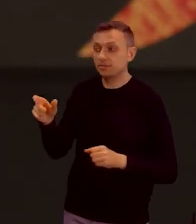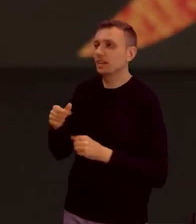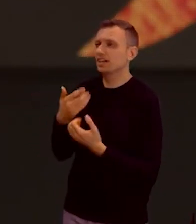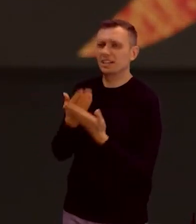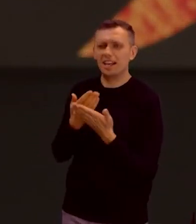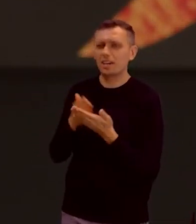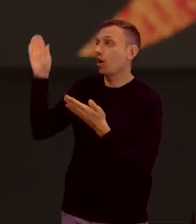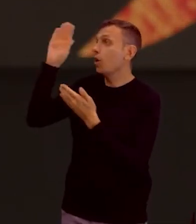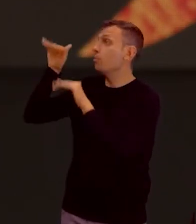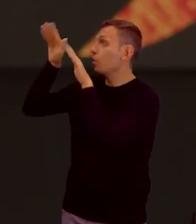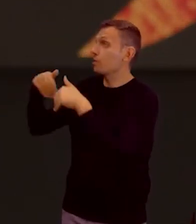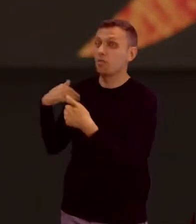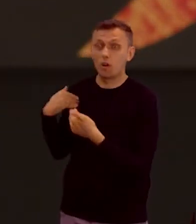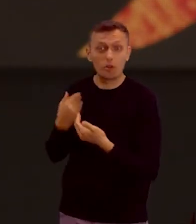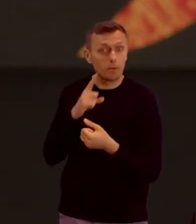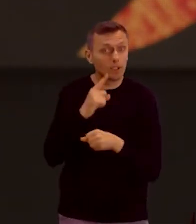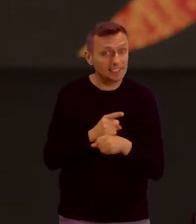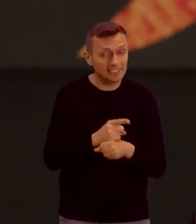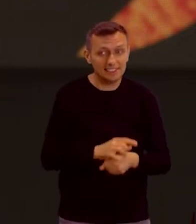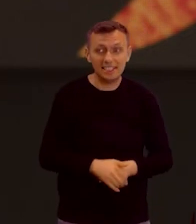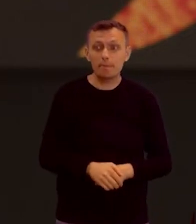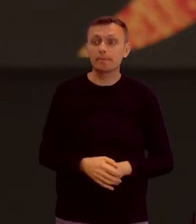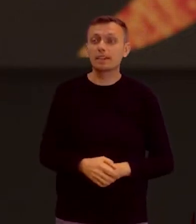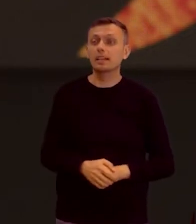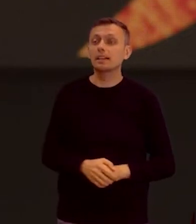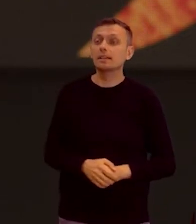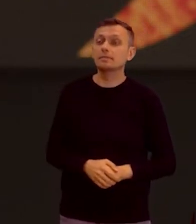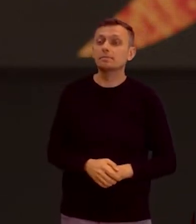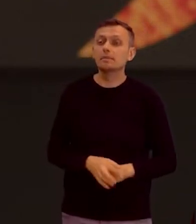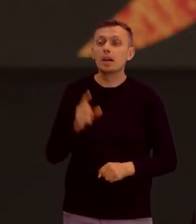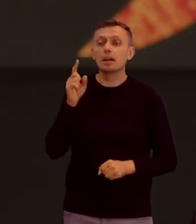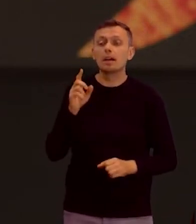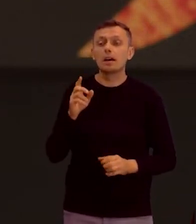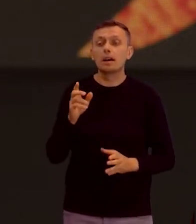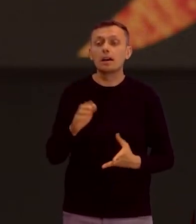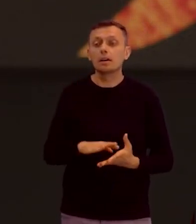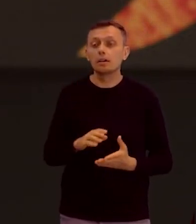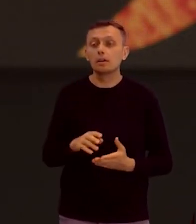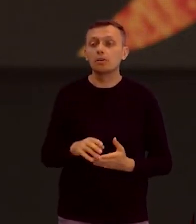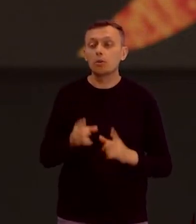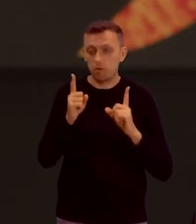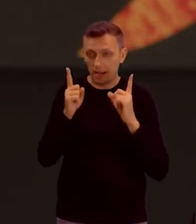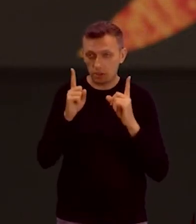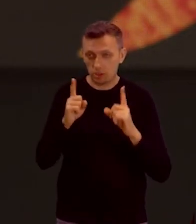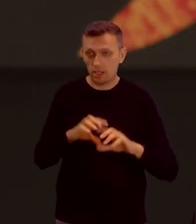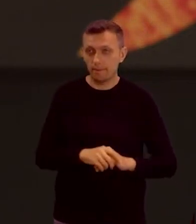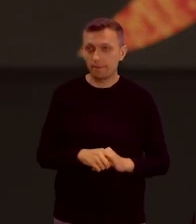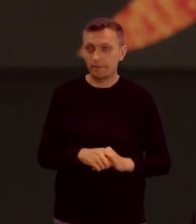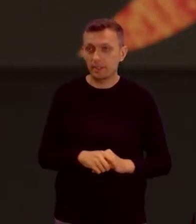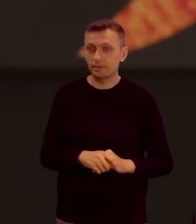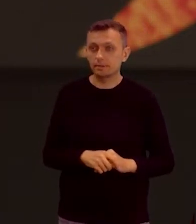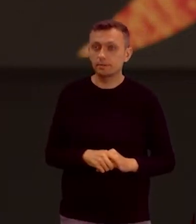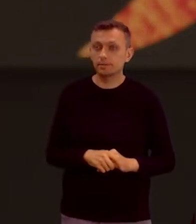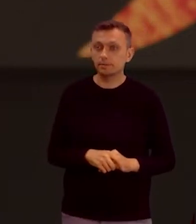osobistego przekonania. I posłuchajcie tego przekonania bardzo uważnie. Mogą być wprawdzie przypadkowe